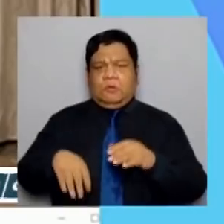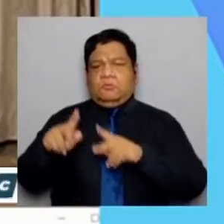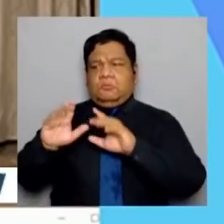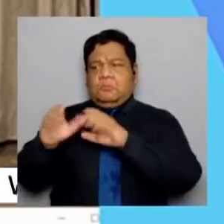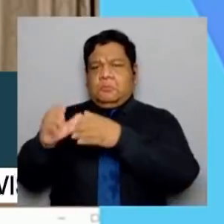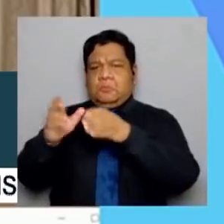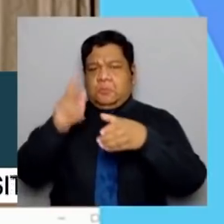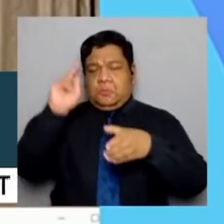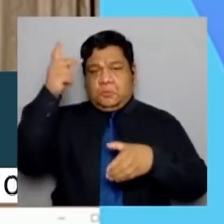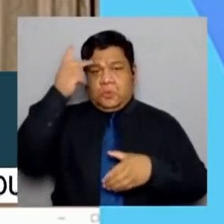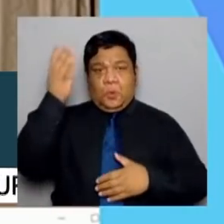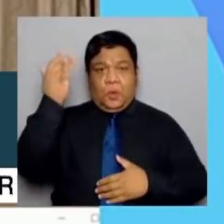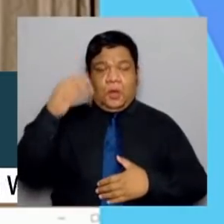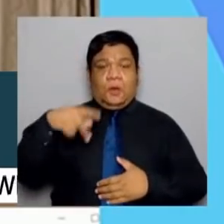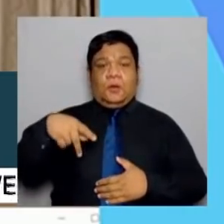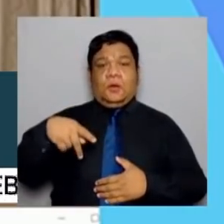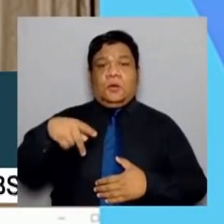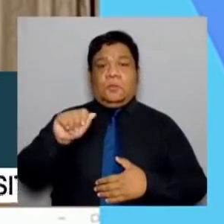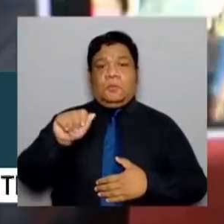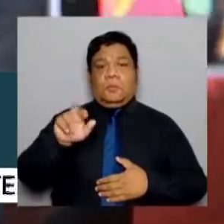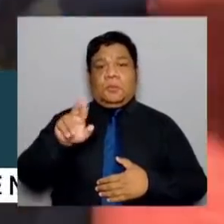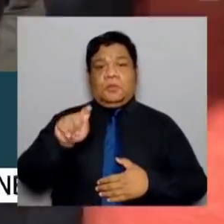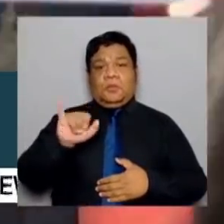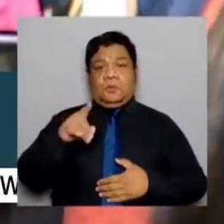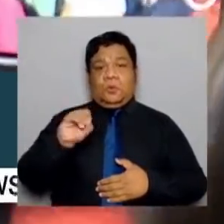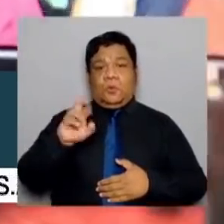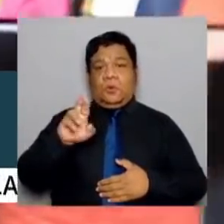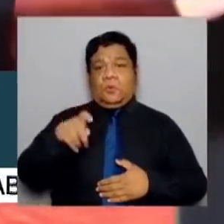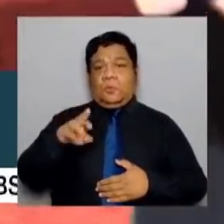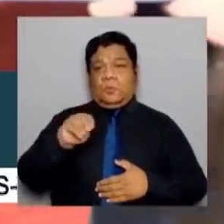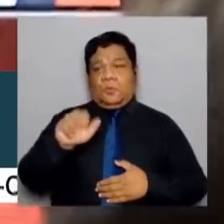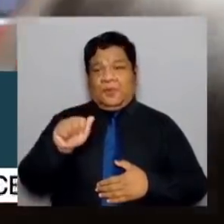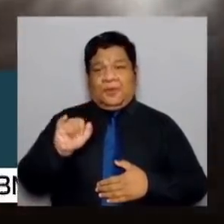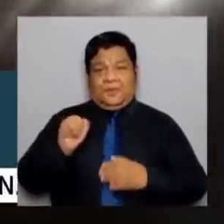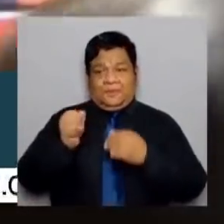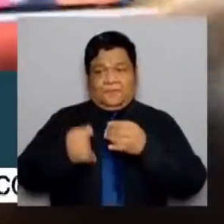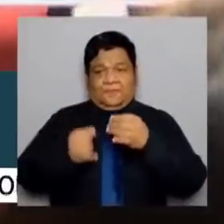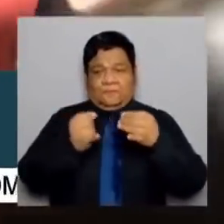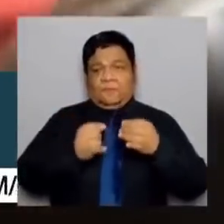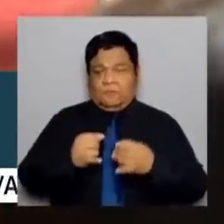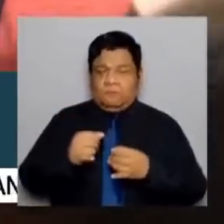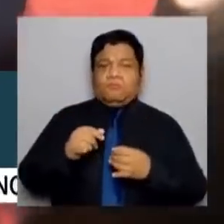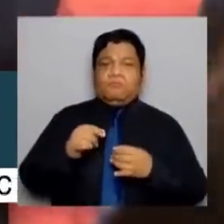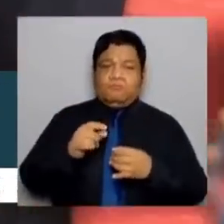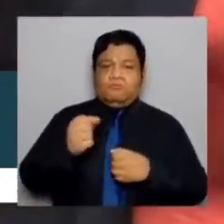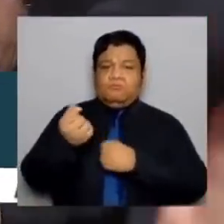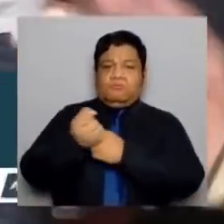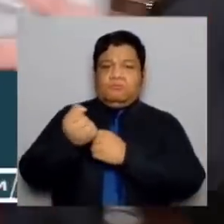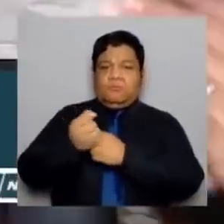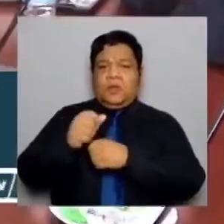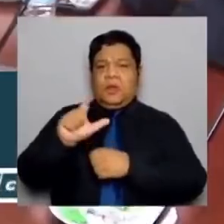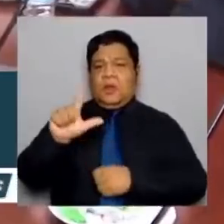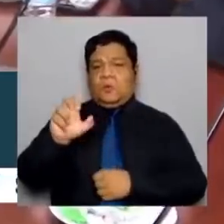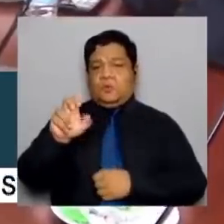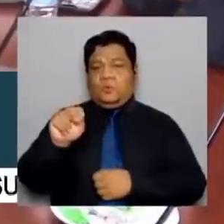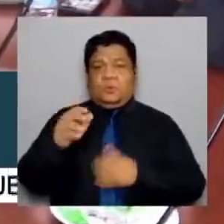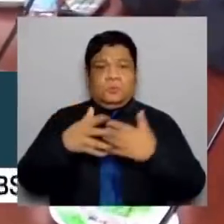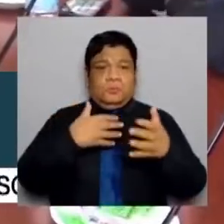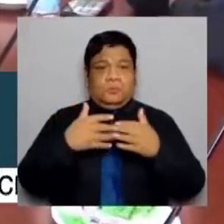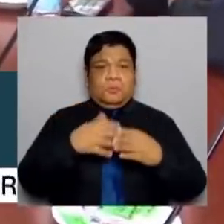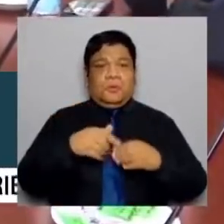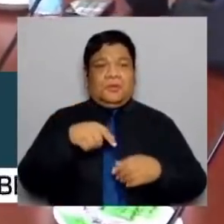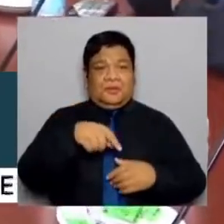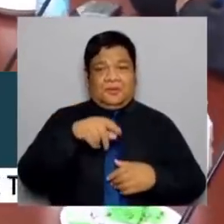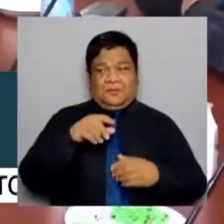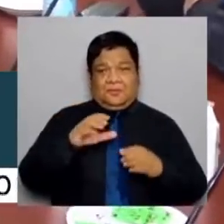Partido Reforma said they are sticking with Senator Panfilo Lacson after the party's president, Davao del Norte Representative Pantaleon Alvarez,